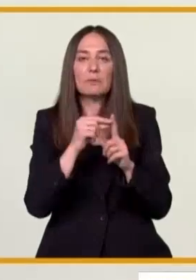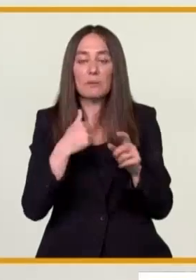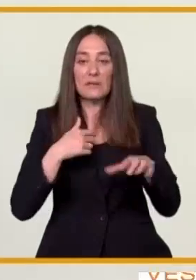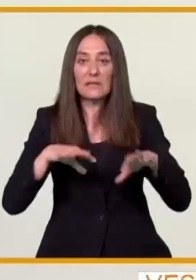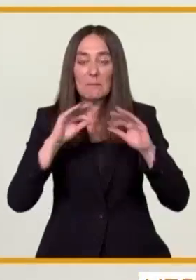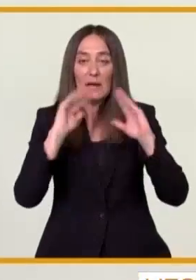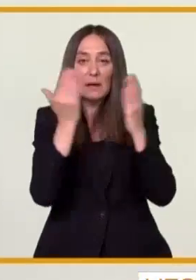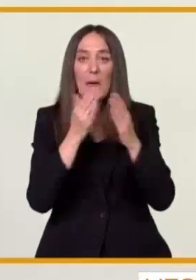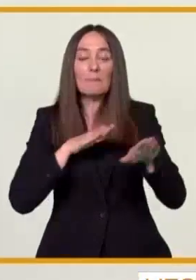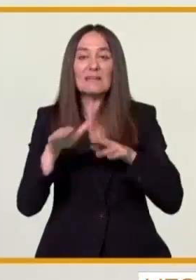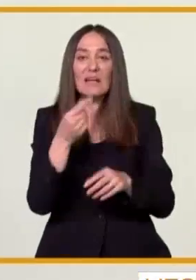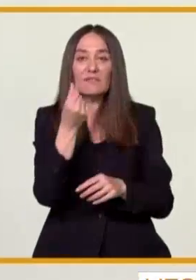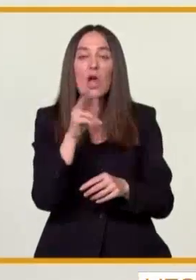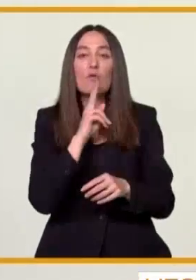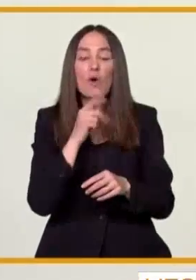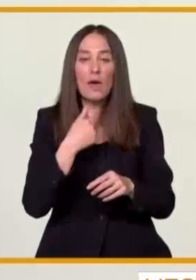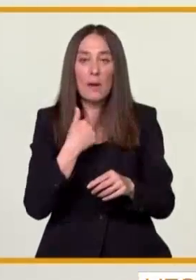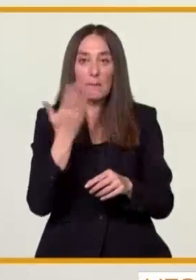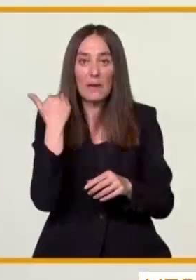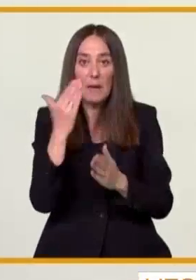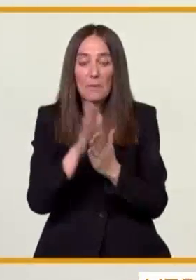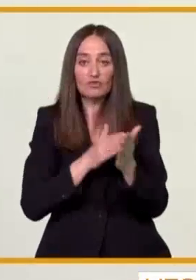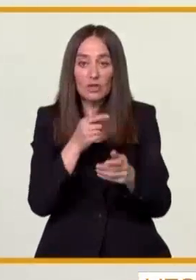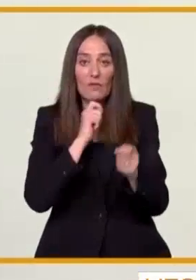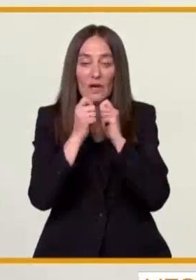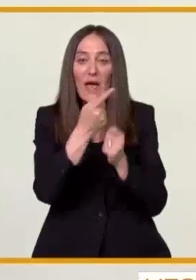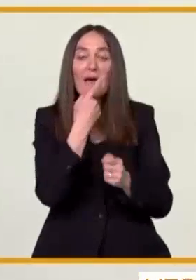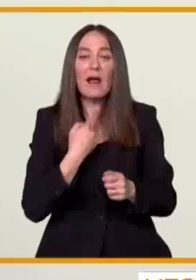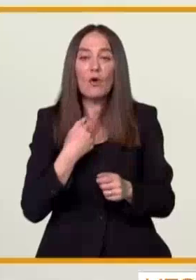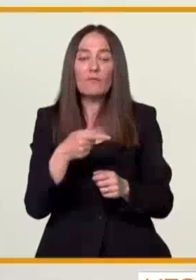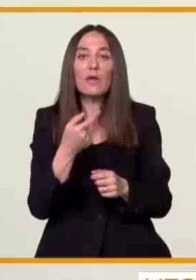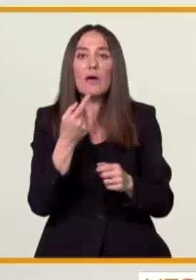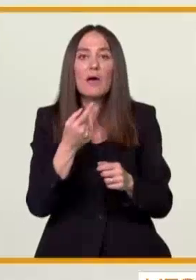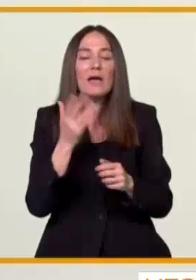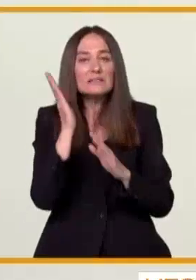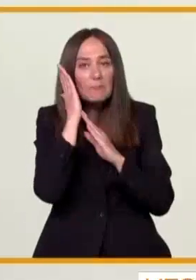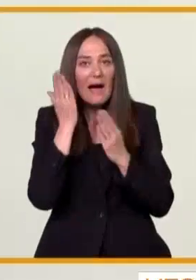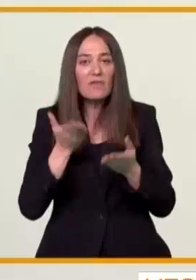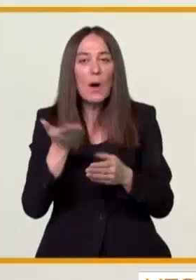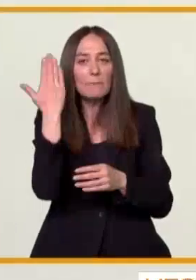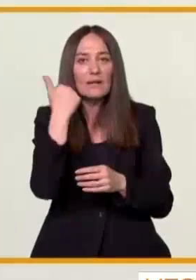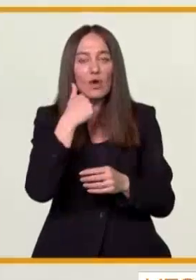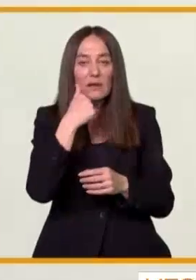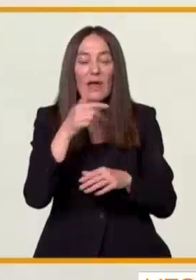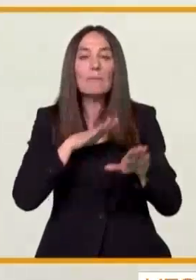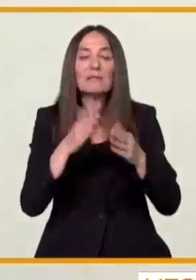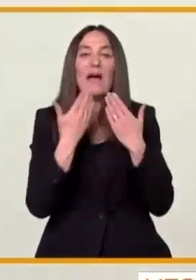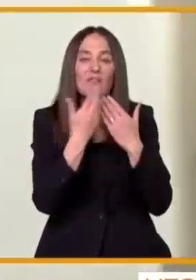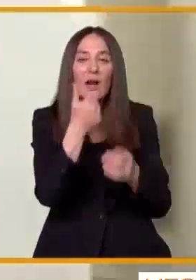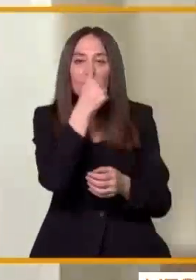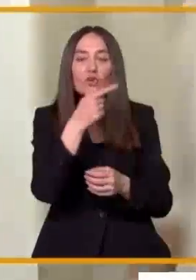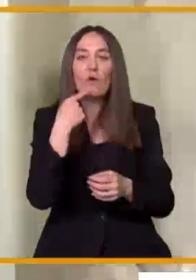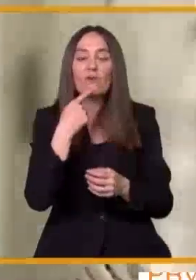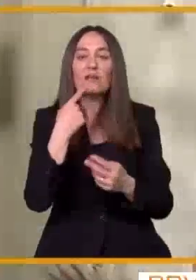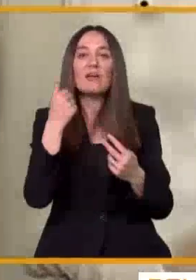Nalazim se u kabinetu ministra financija koji mi je neposredno pred početak ovog razgovora rekao da je ovde maltene spavao prethodnih dana. Ministre, hvala što govorite za Vesti